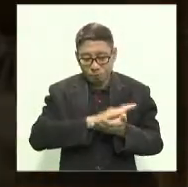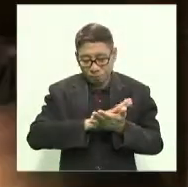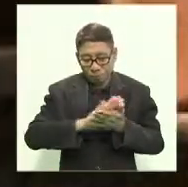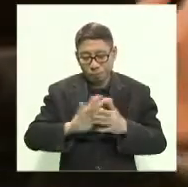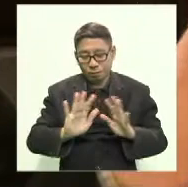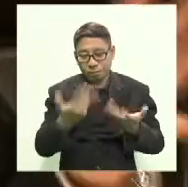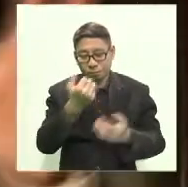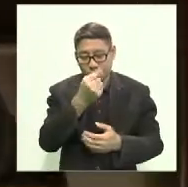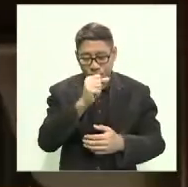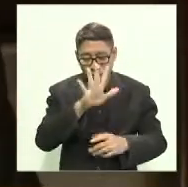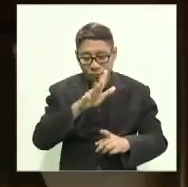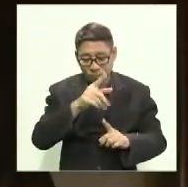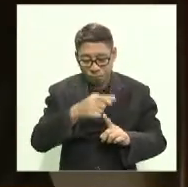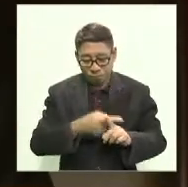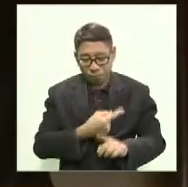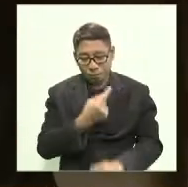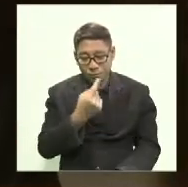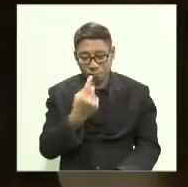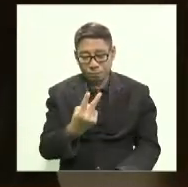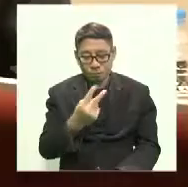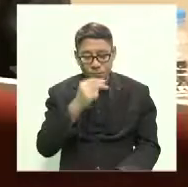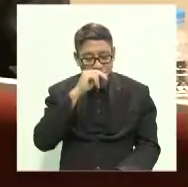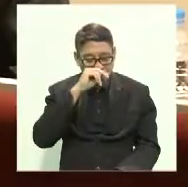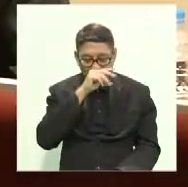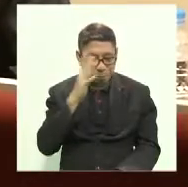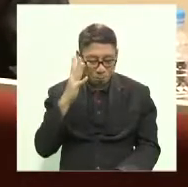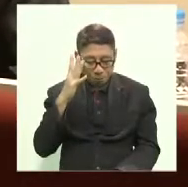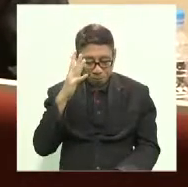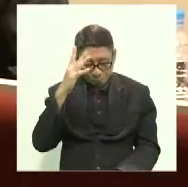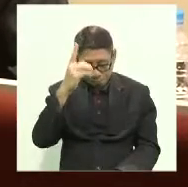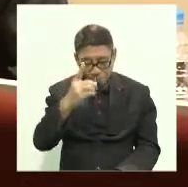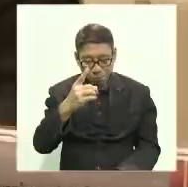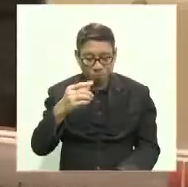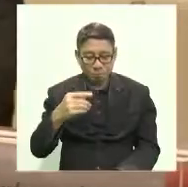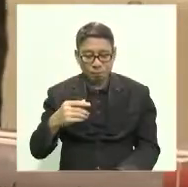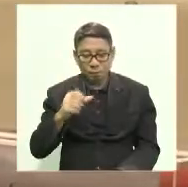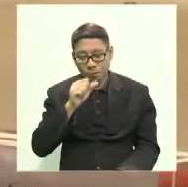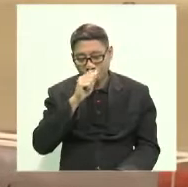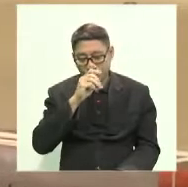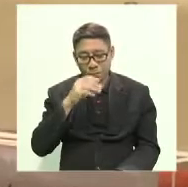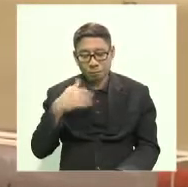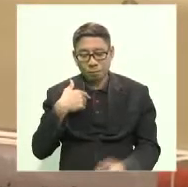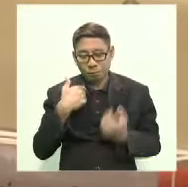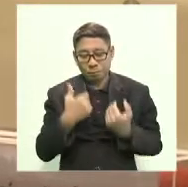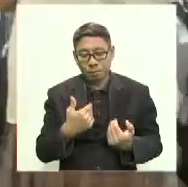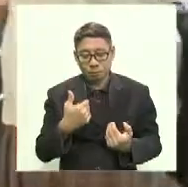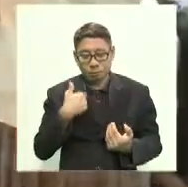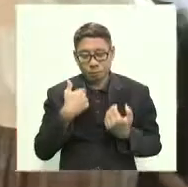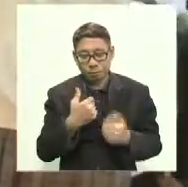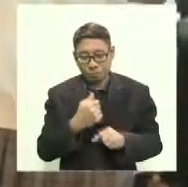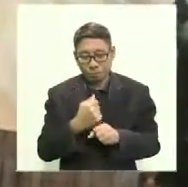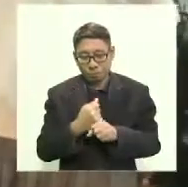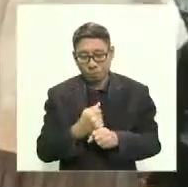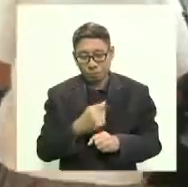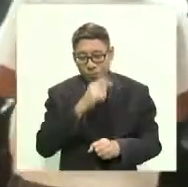15กุมภาพันธ์วันรุ่งขึ้นมาสอบเลยเหรอเหนื่อยนะแต่เชื่อว่านะครับเขาคงมีการปรับกันแหละคงไม่ขั้นแบบว่า